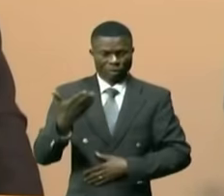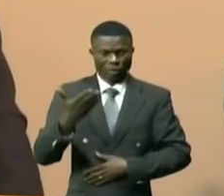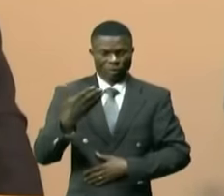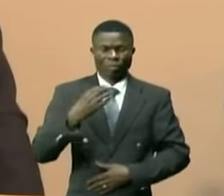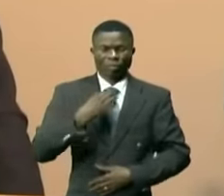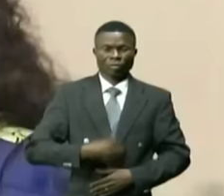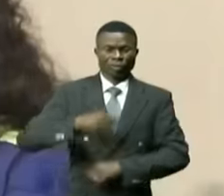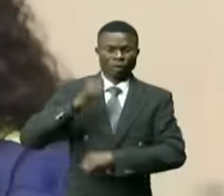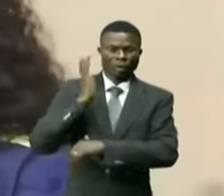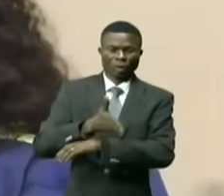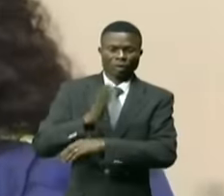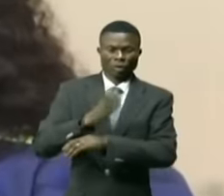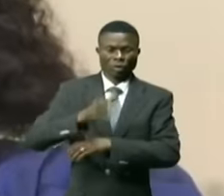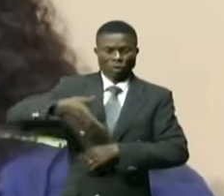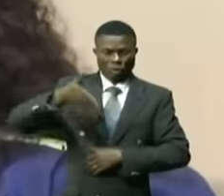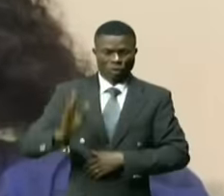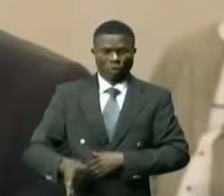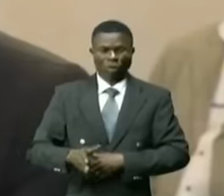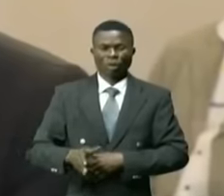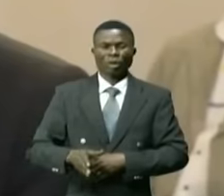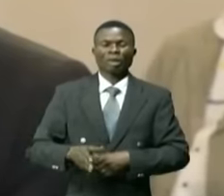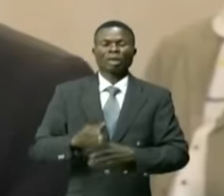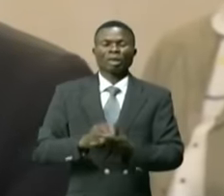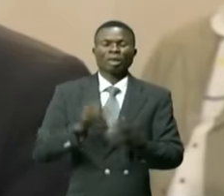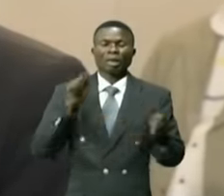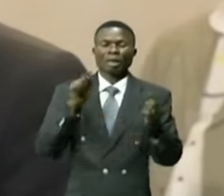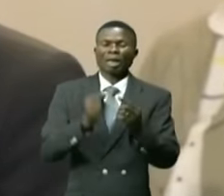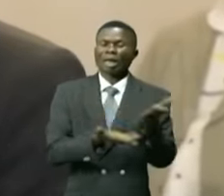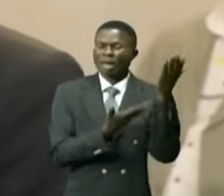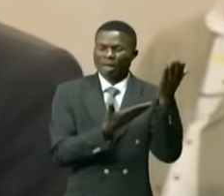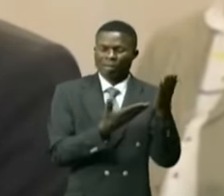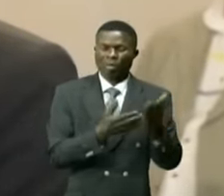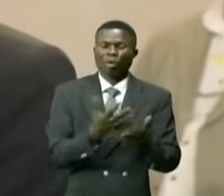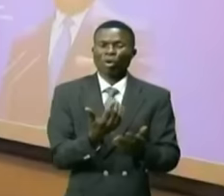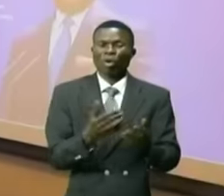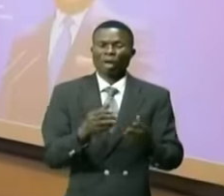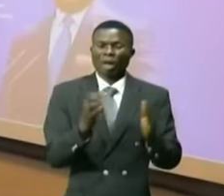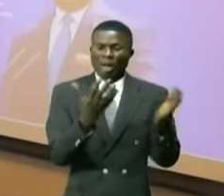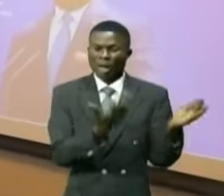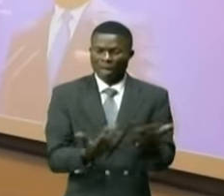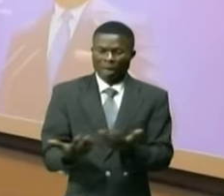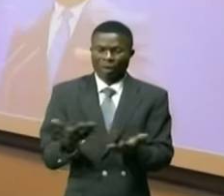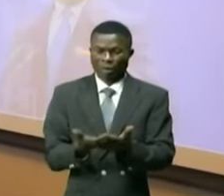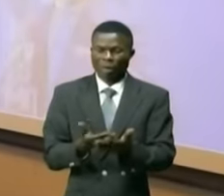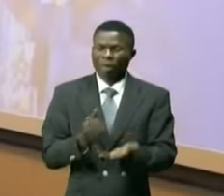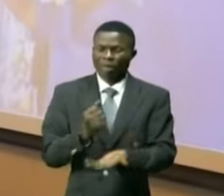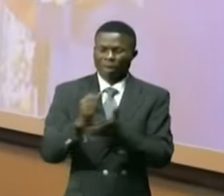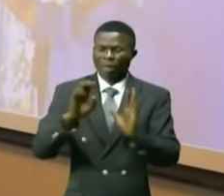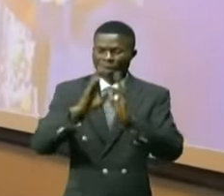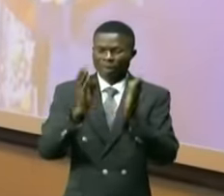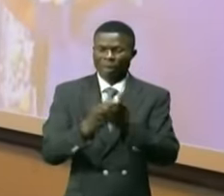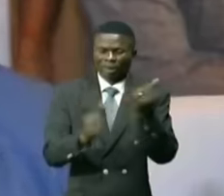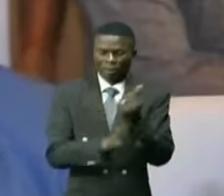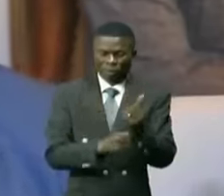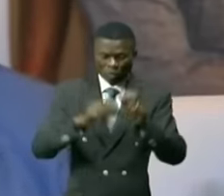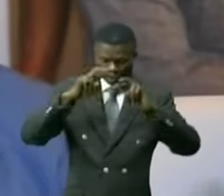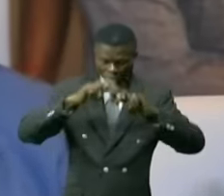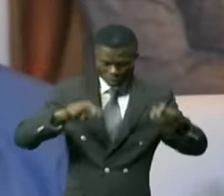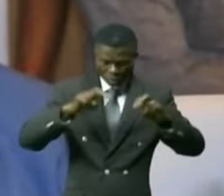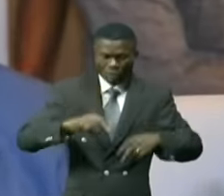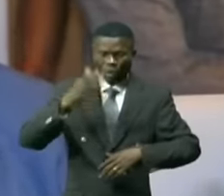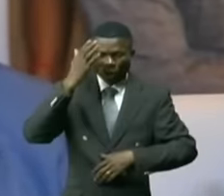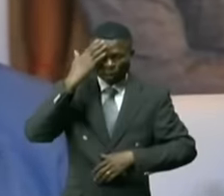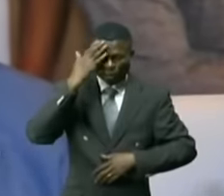Conseil présidentiel de veille stratégique, a expliqué le bien fondé de ces portails qui permet désormais à tout le monde de consulter les réalisations